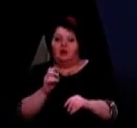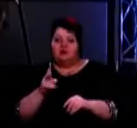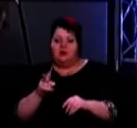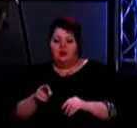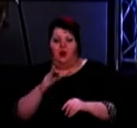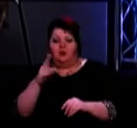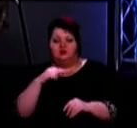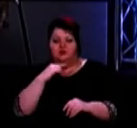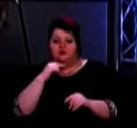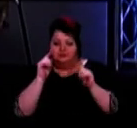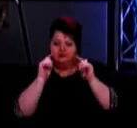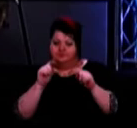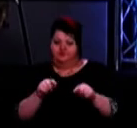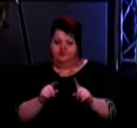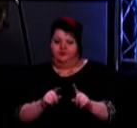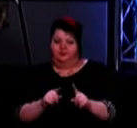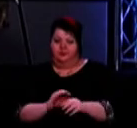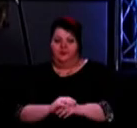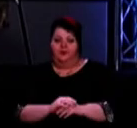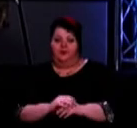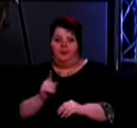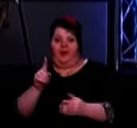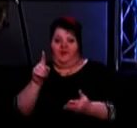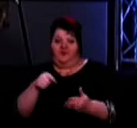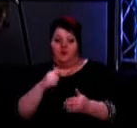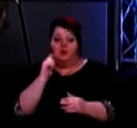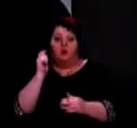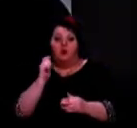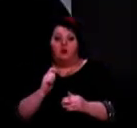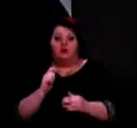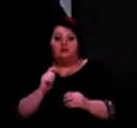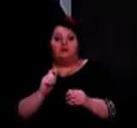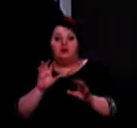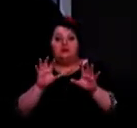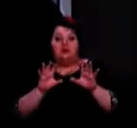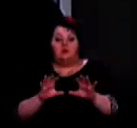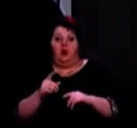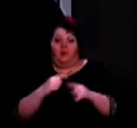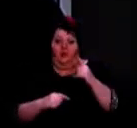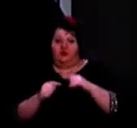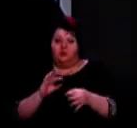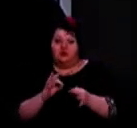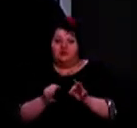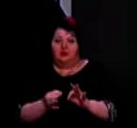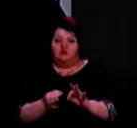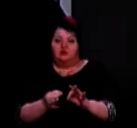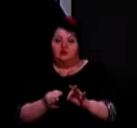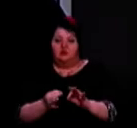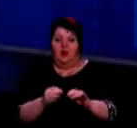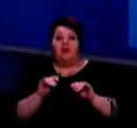дуже уважні. Це вимога українського законодавства, що акційний товар повернути складніше? Справа в тім,